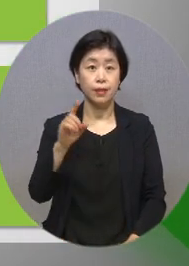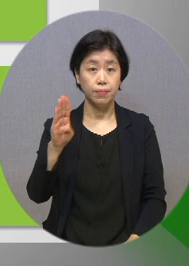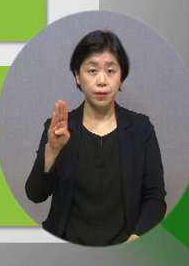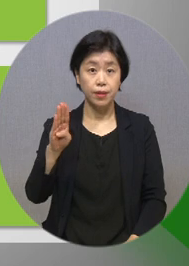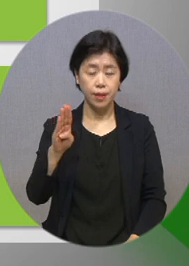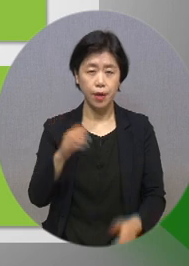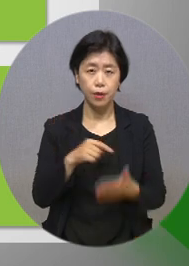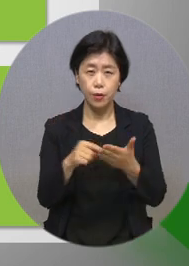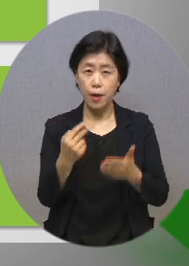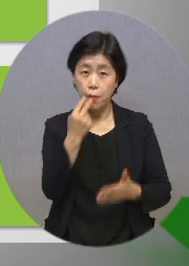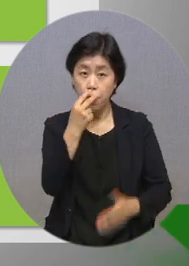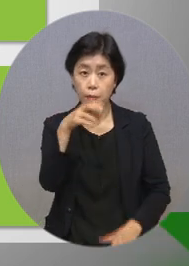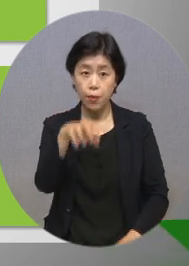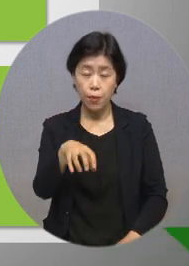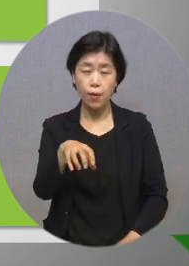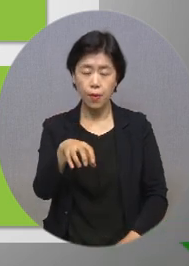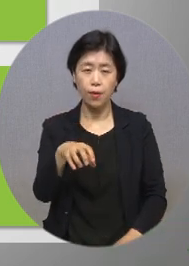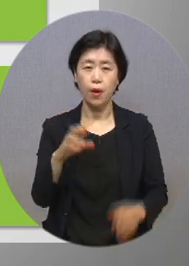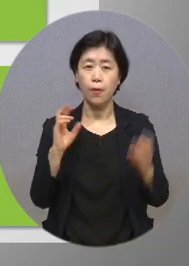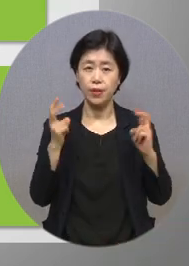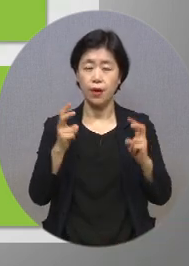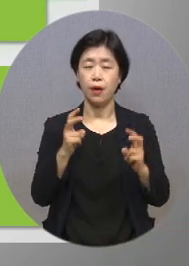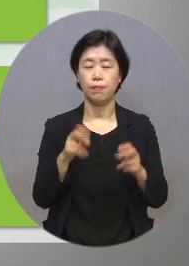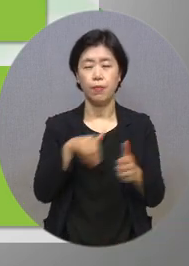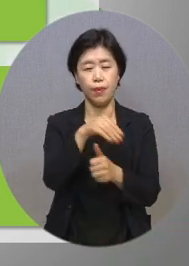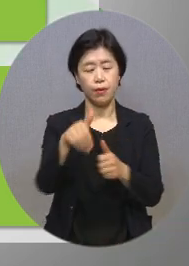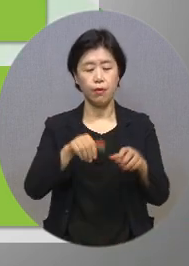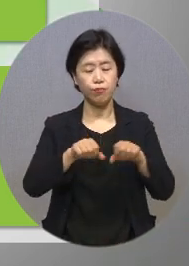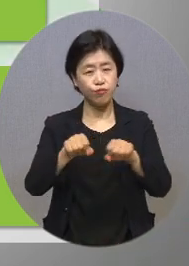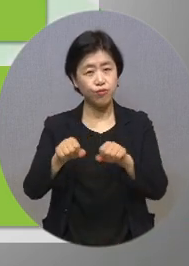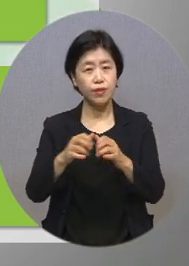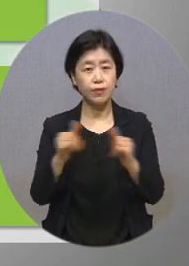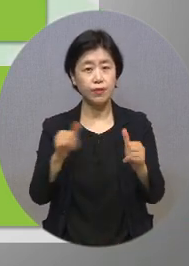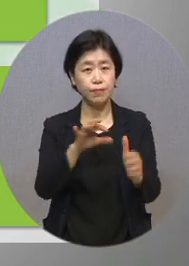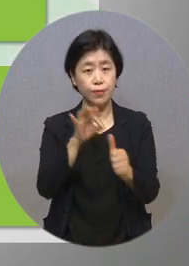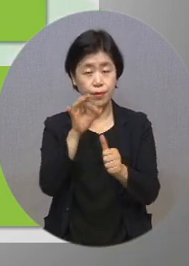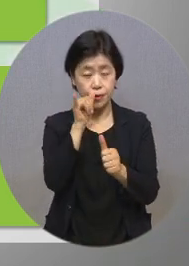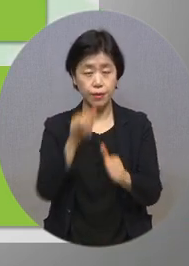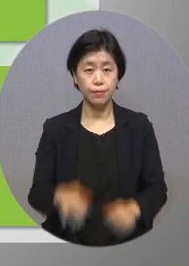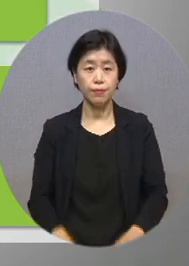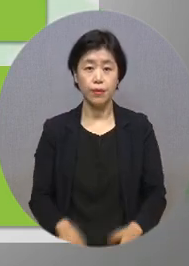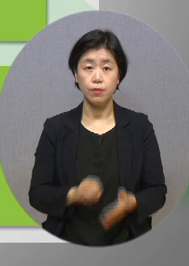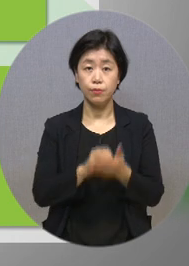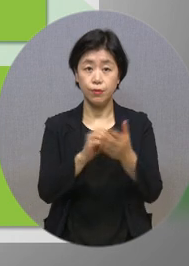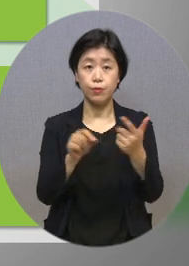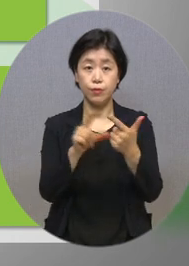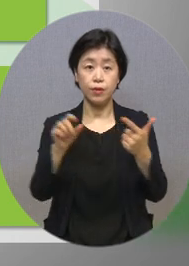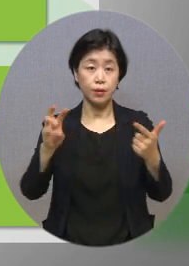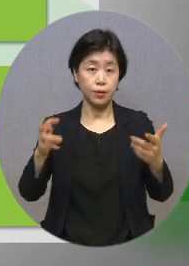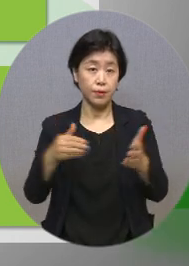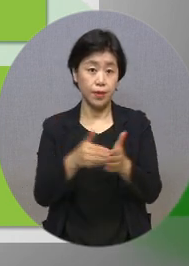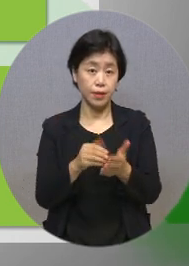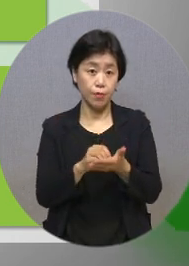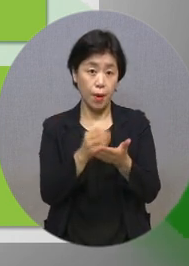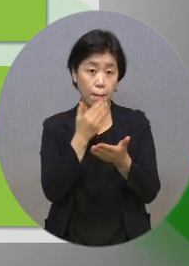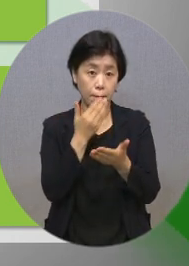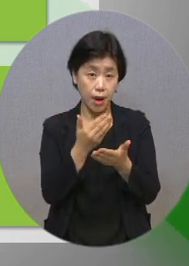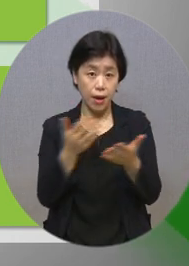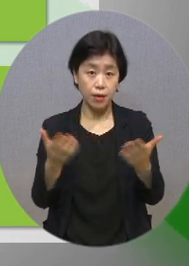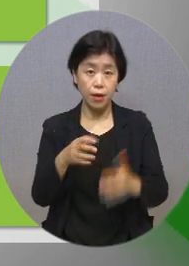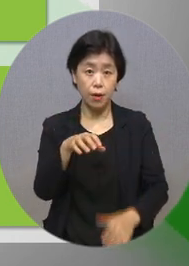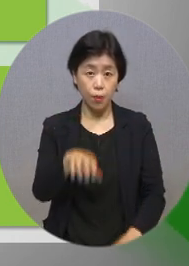DB손해보험 주식회사에서 환경미화원을 모집합니다. 접수 마감일은 6월 30일까지며 근무지는